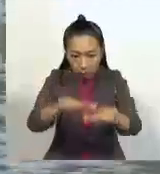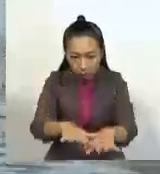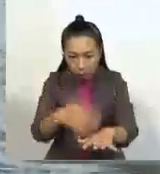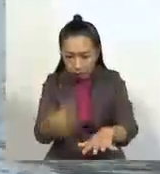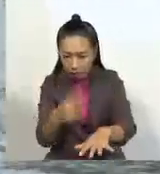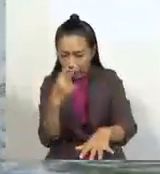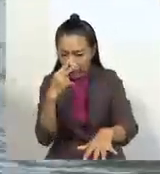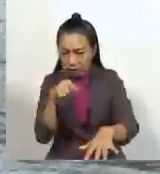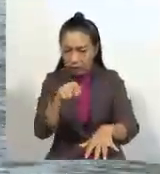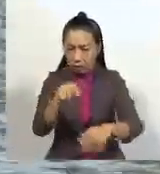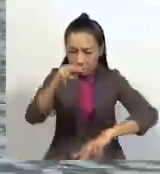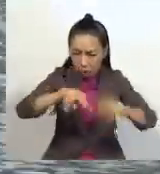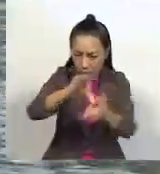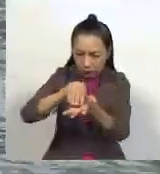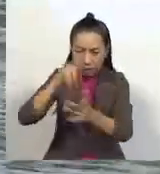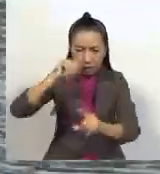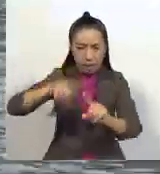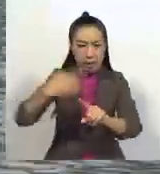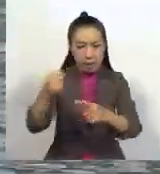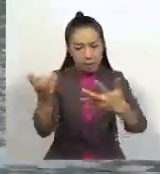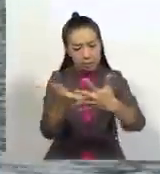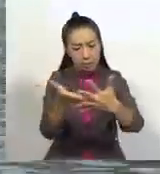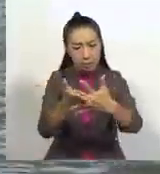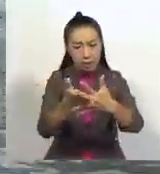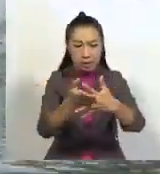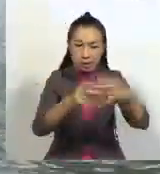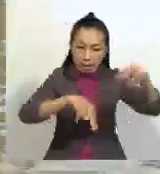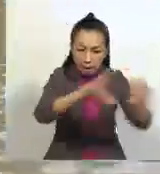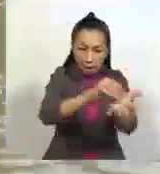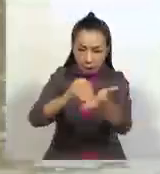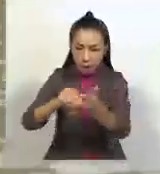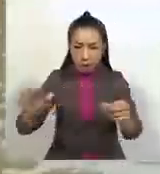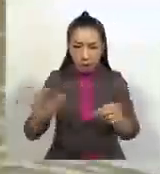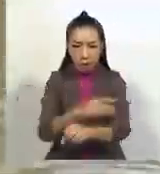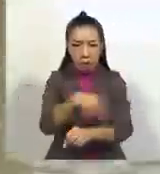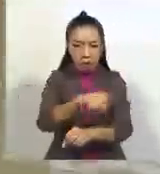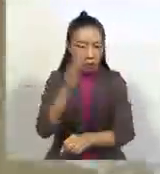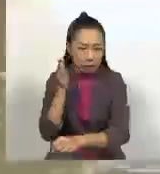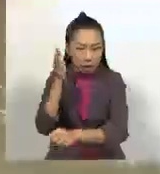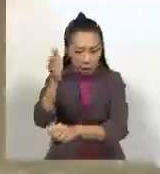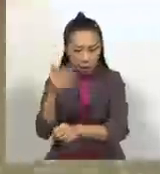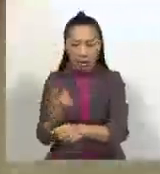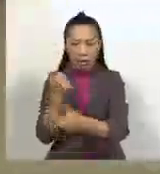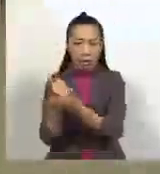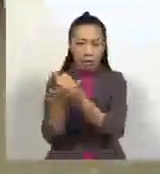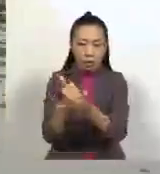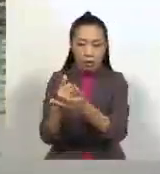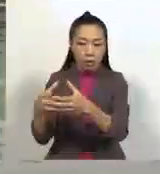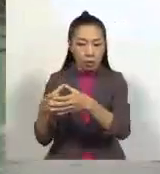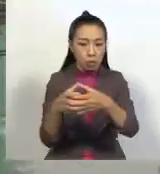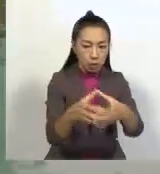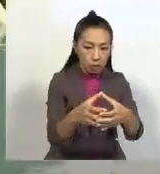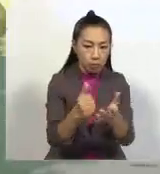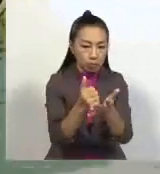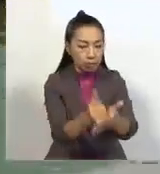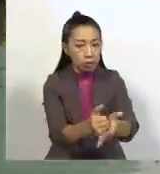ม่เกินกลางเดือนตุลาคมการสำรวจทุกพื้นที่ก็จะเสร็จเรียบร้อยเพื่อที่จะเข้าสู่กระบวนการเยียวยาซ่อมแซมแล้วก็ให้การ